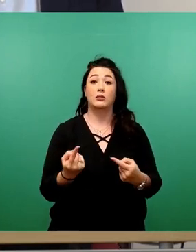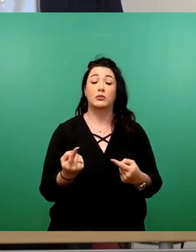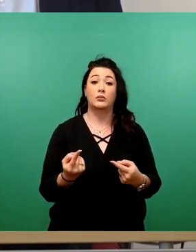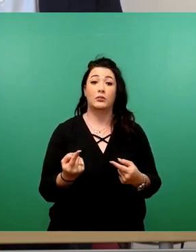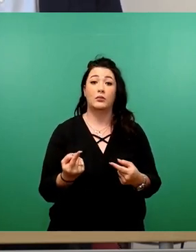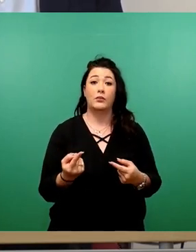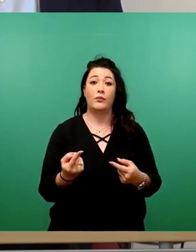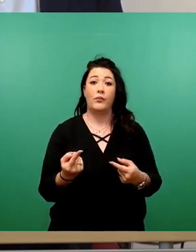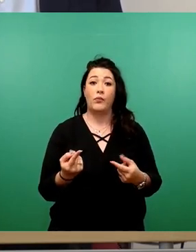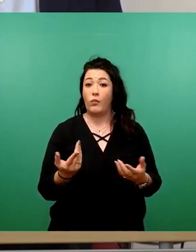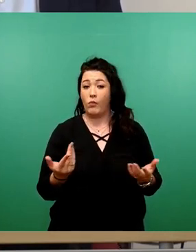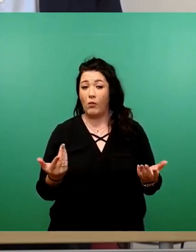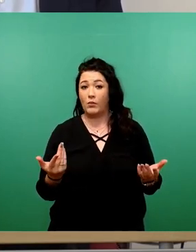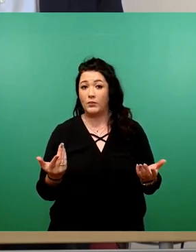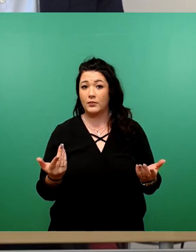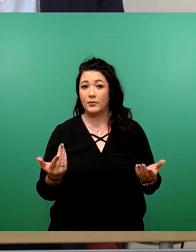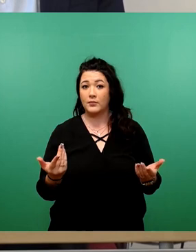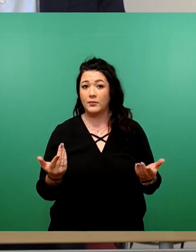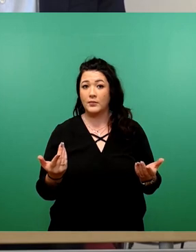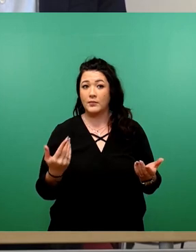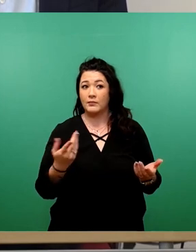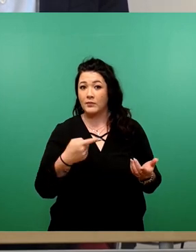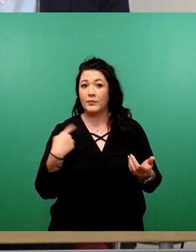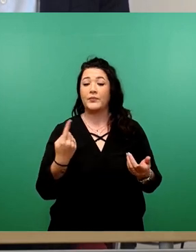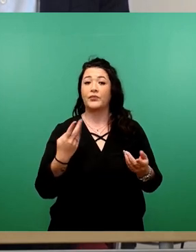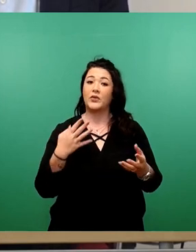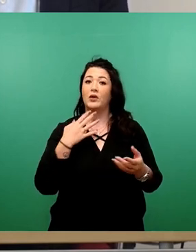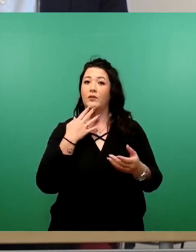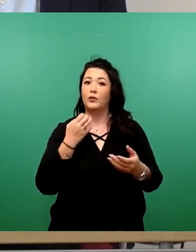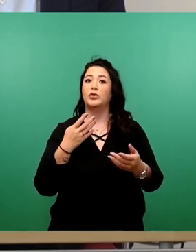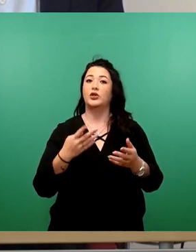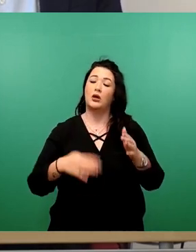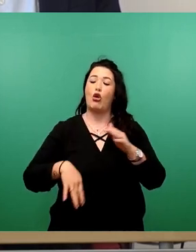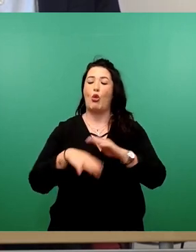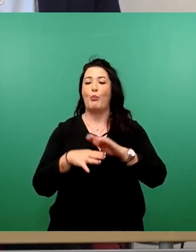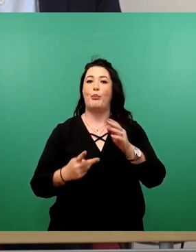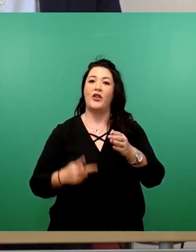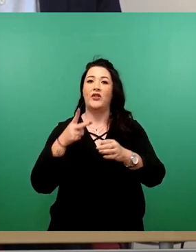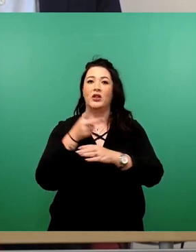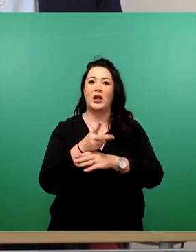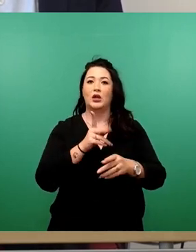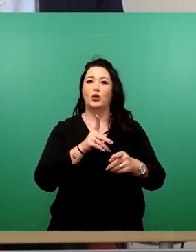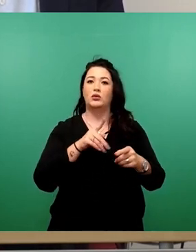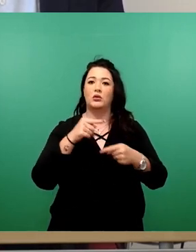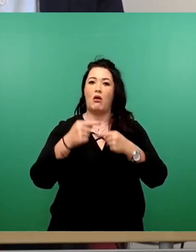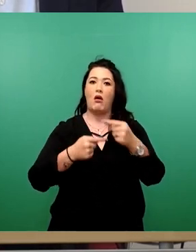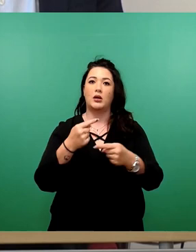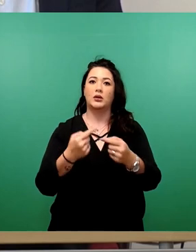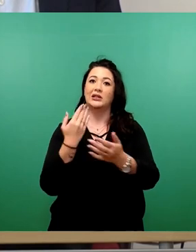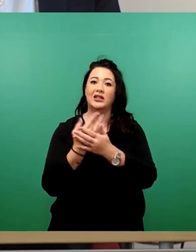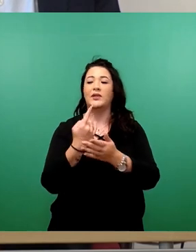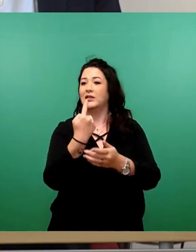Also wir beschließen eine komplette Vertretungsreihenfolge und deswegen müssten Sie sich schon dazu befleißigen, mir einen